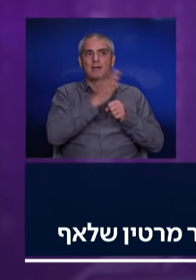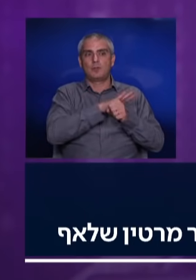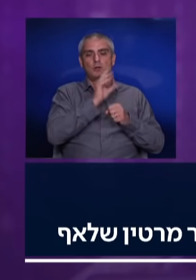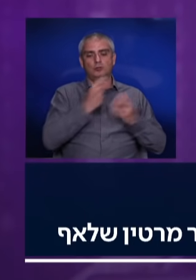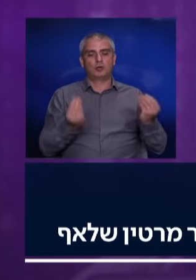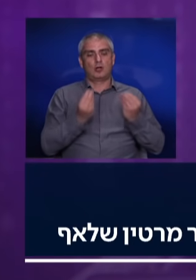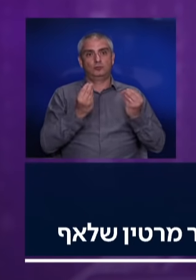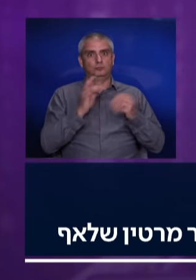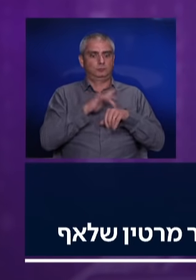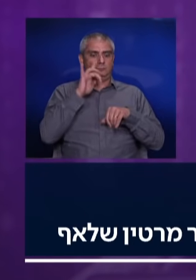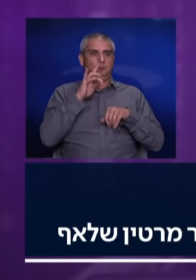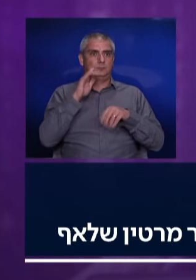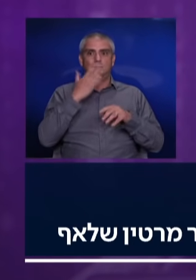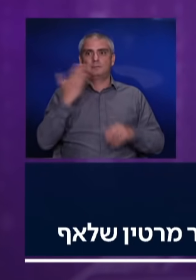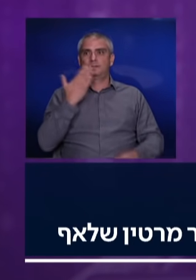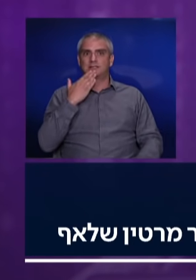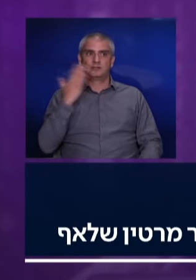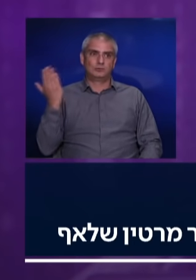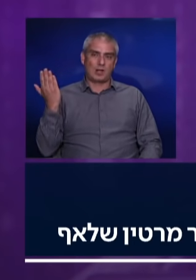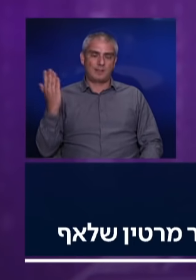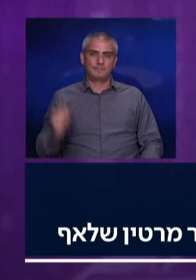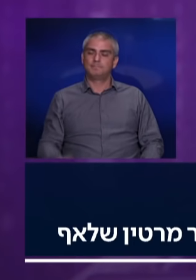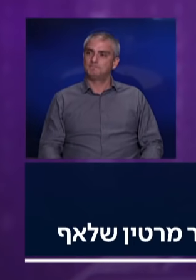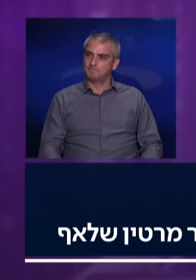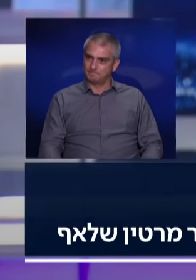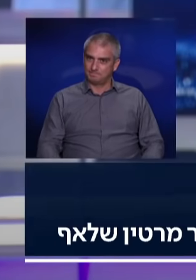נכסים נפיצים במזרח ירושלים. תודה, משה.